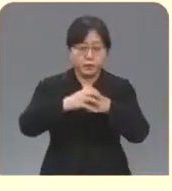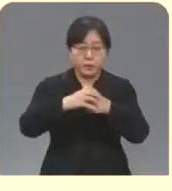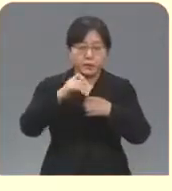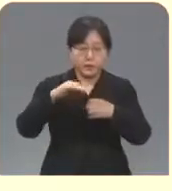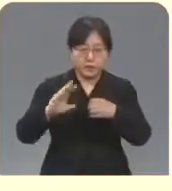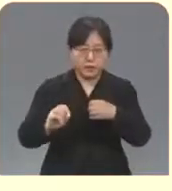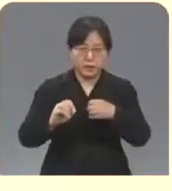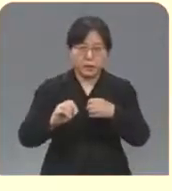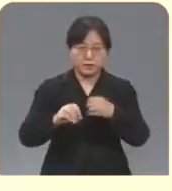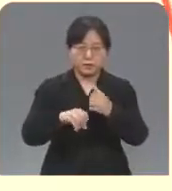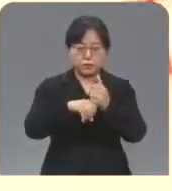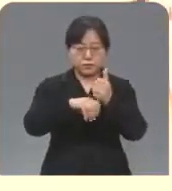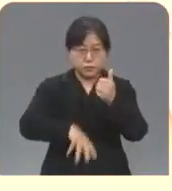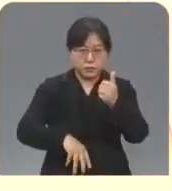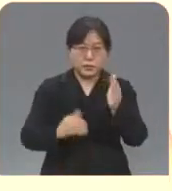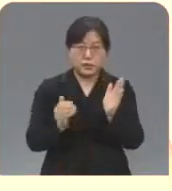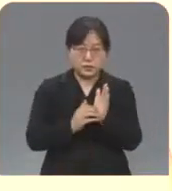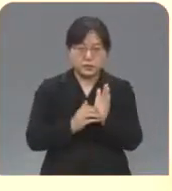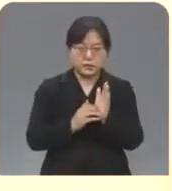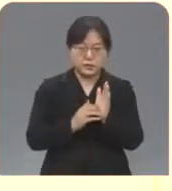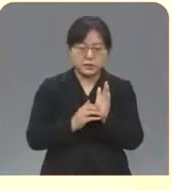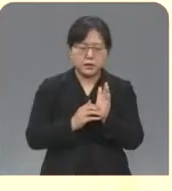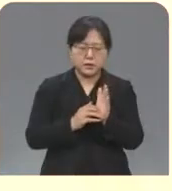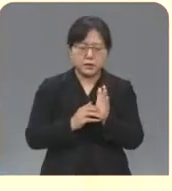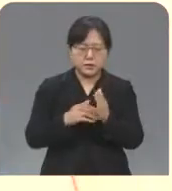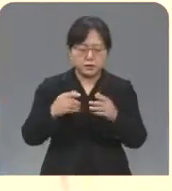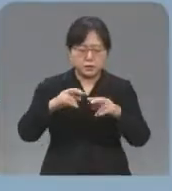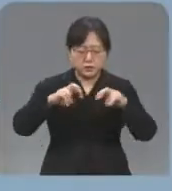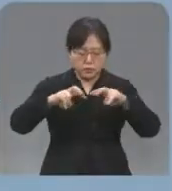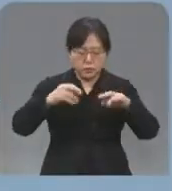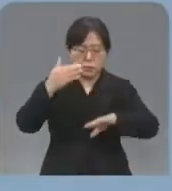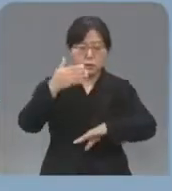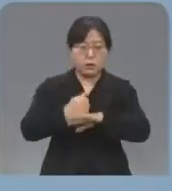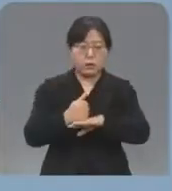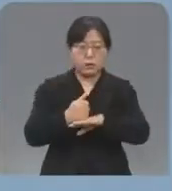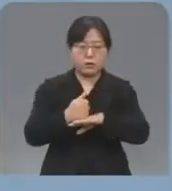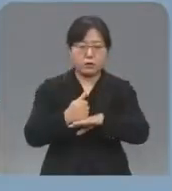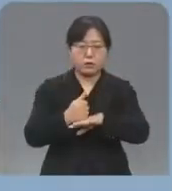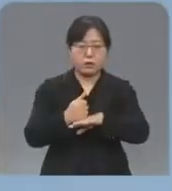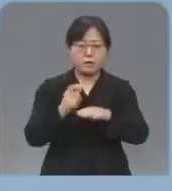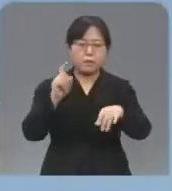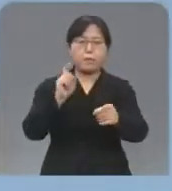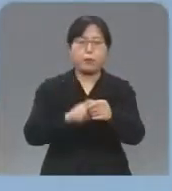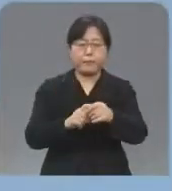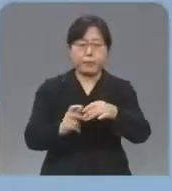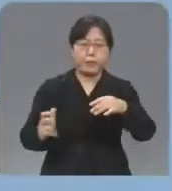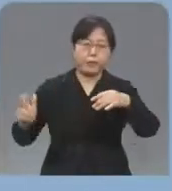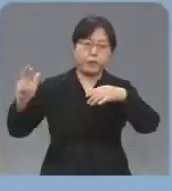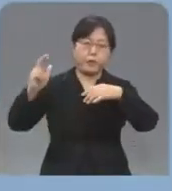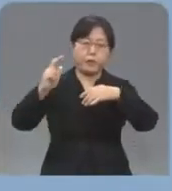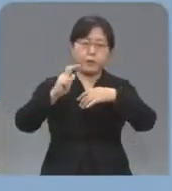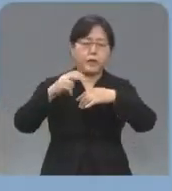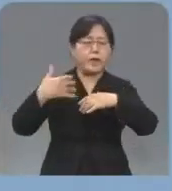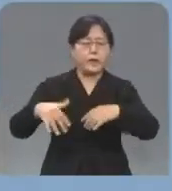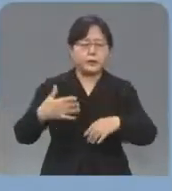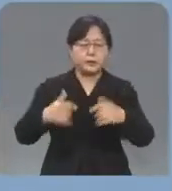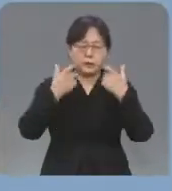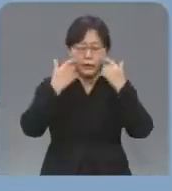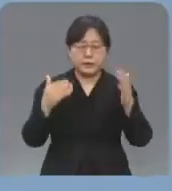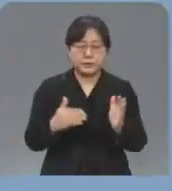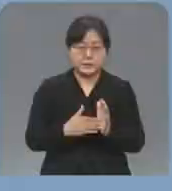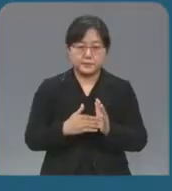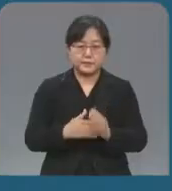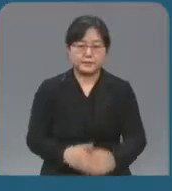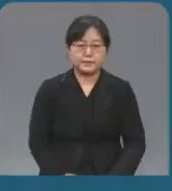위성 분리까지는 확인됐지만 데이터를 분석한 결과 모형 위성이 목표한 궤도에는 이르지 못한 것으로